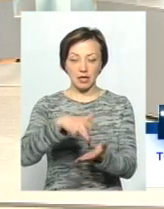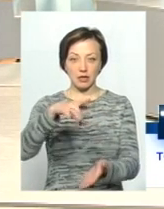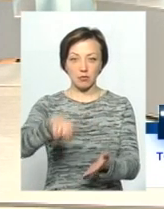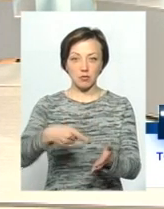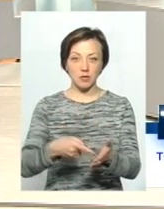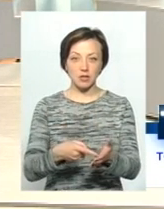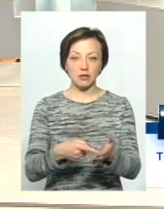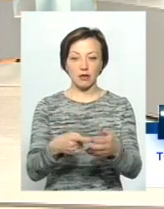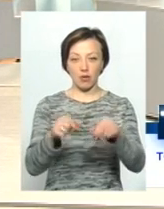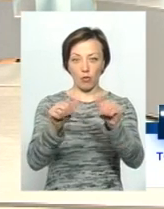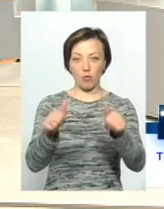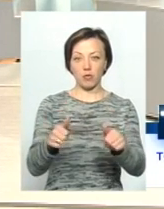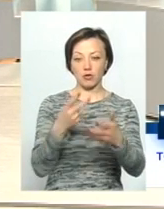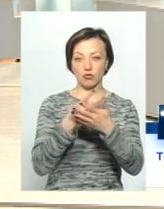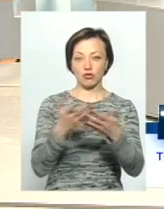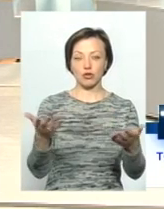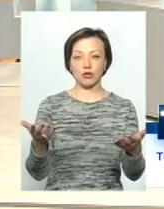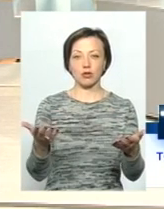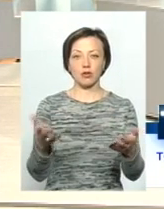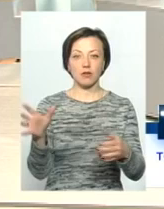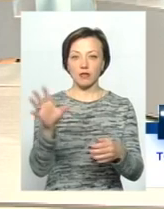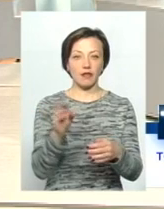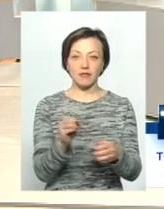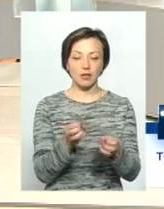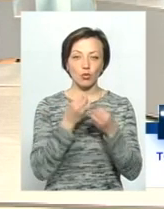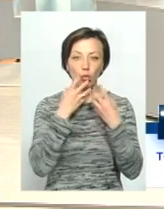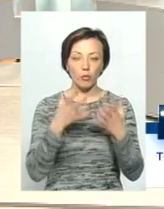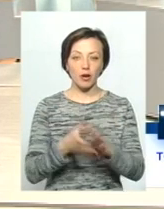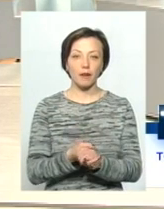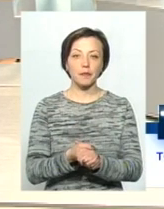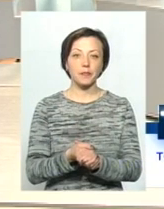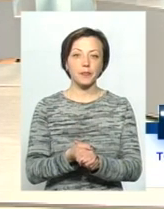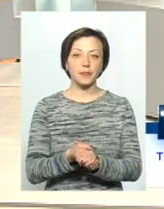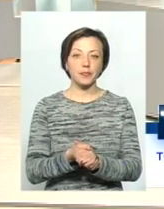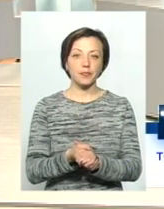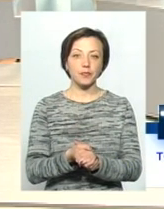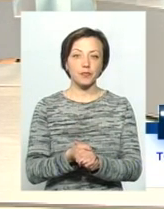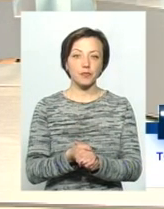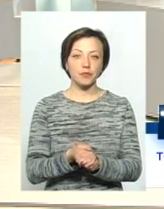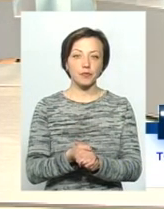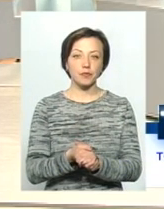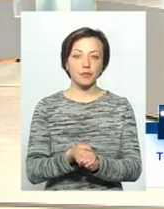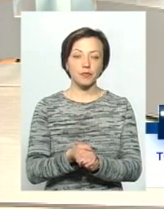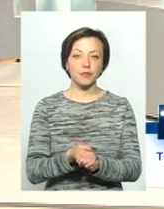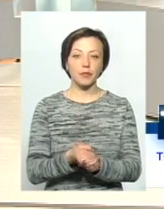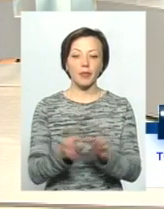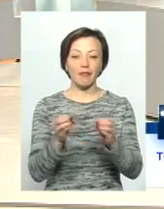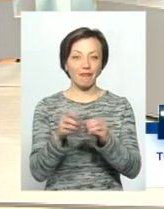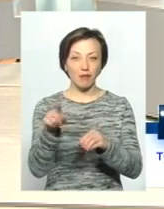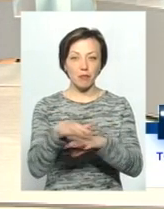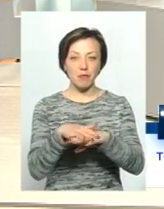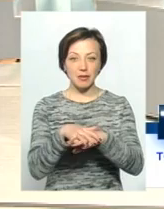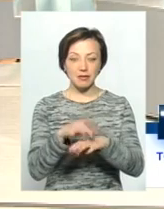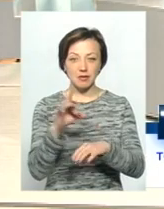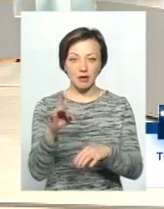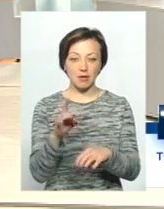якби як обличчя, в нього там все в порядку. От, той же базар підтримувати